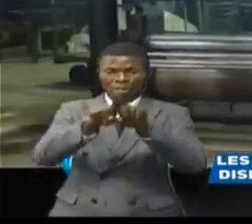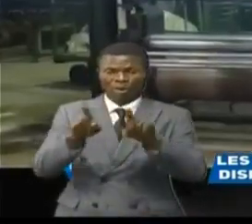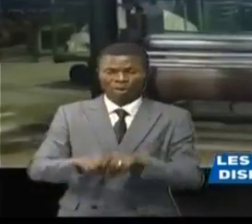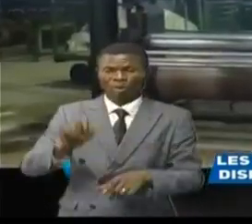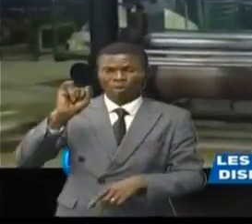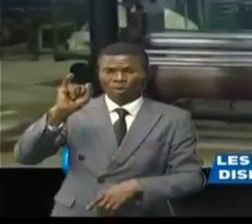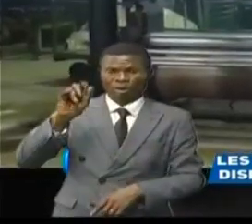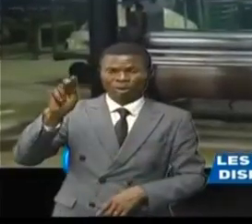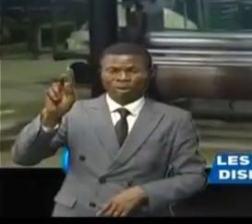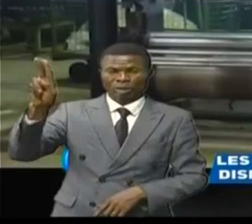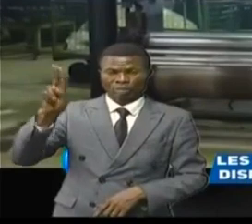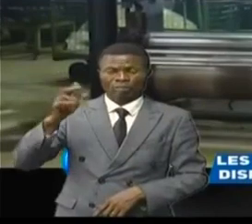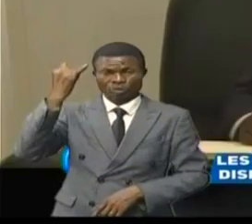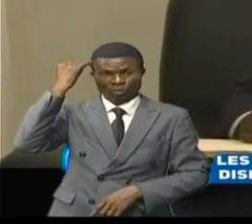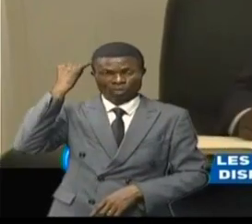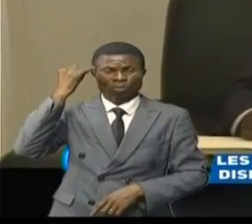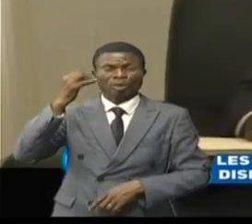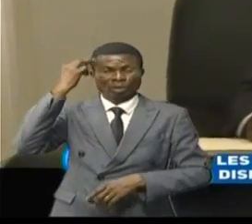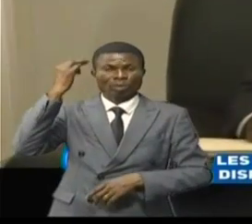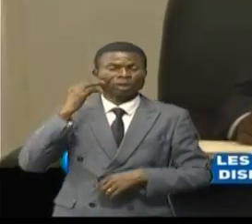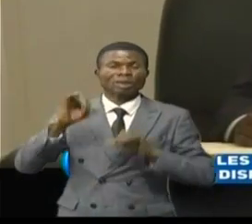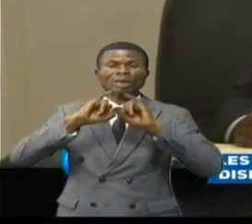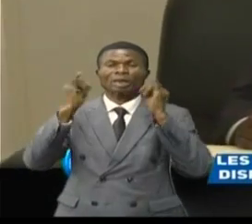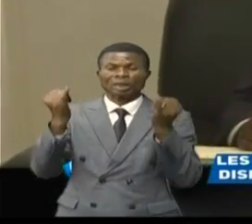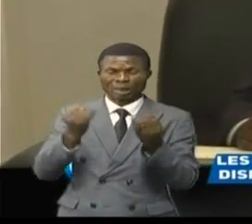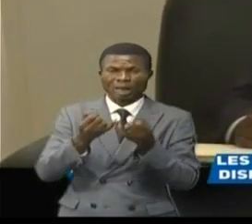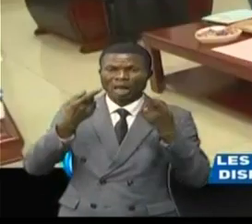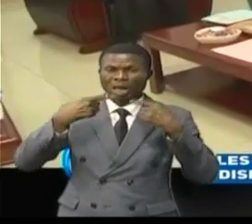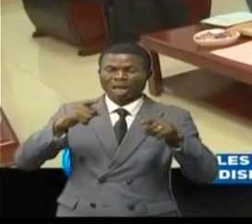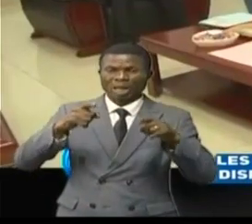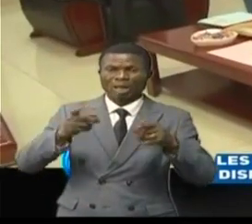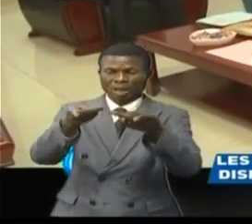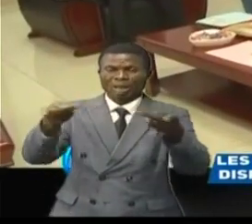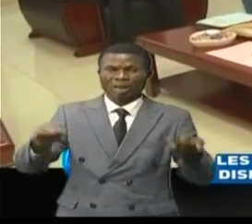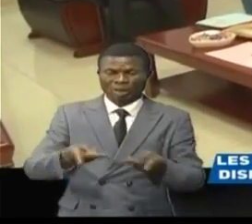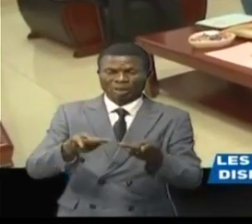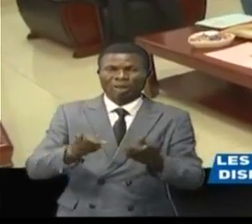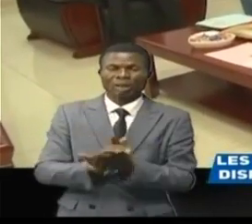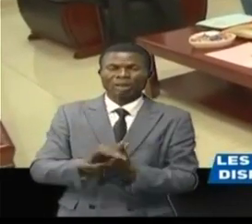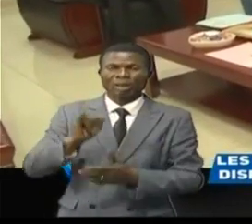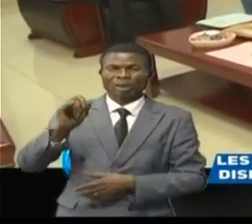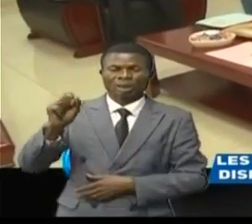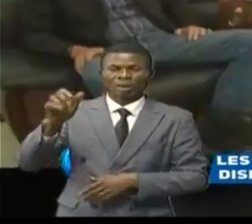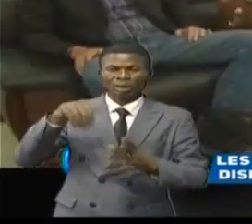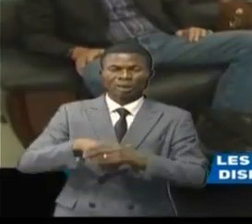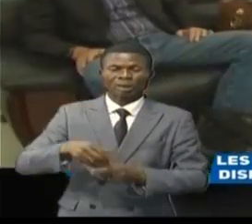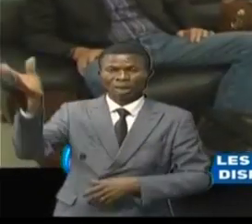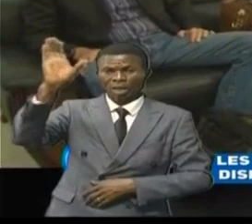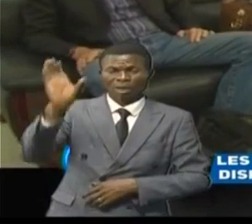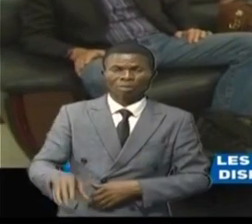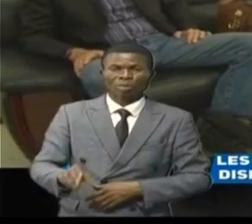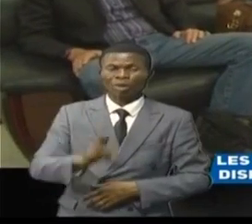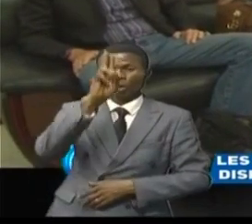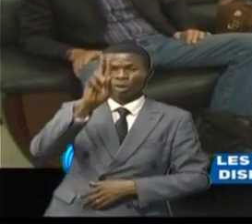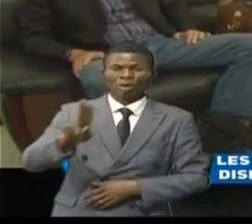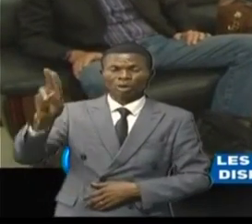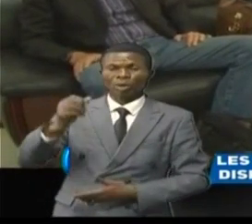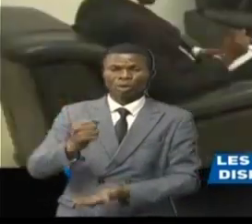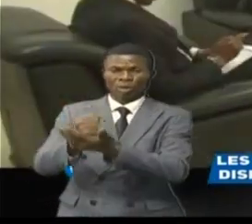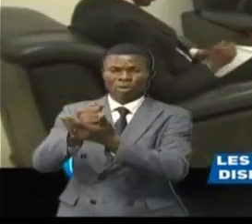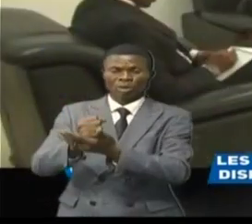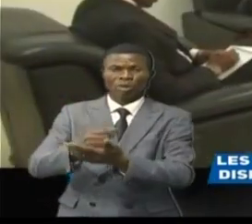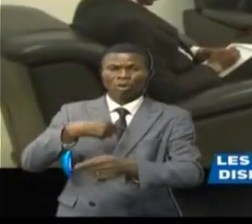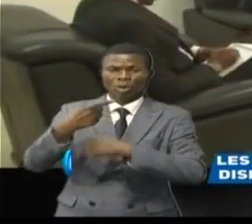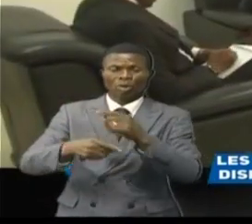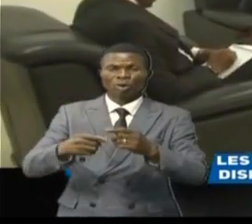annoncée au patron de l'industrie par les promoteurs du parc agro-industriel de Dingila, basé dans le Bazouélé. Ceci permettrait de relancer